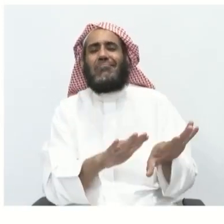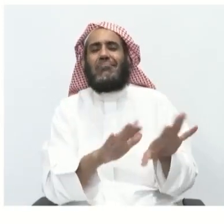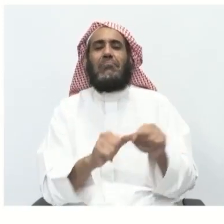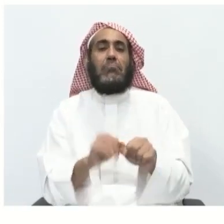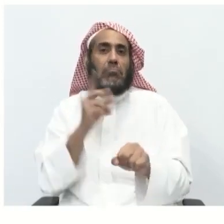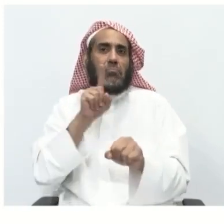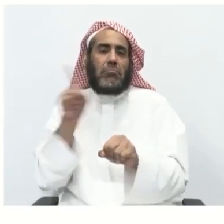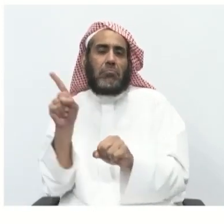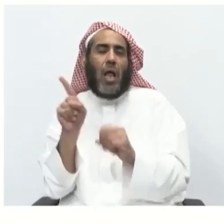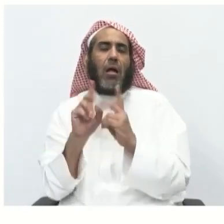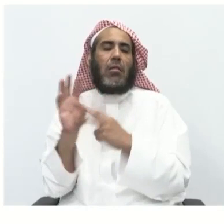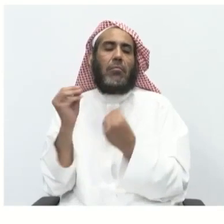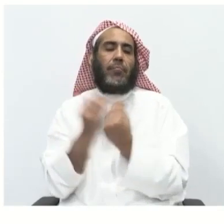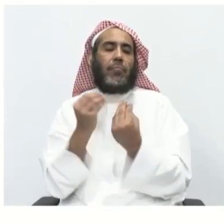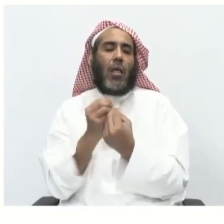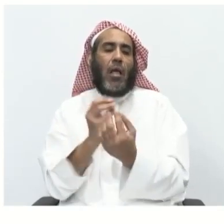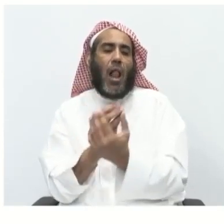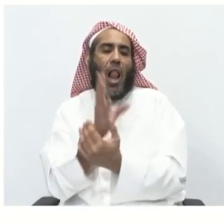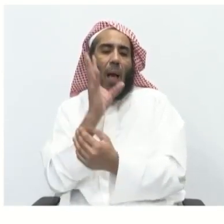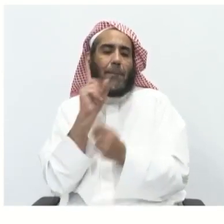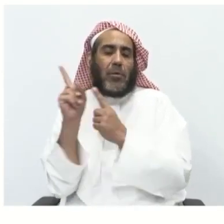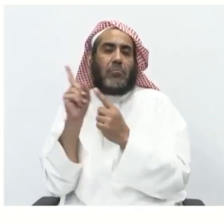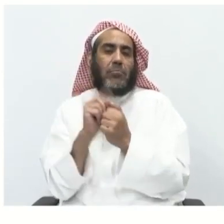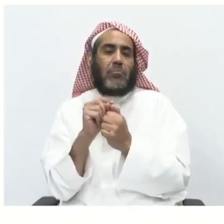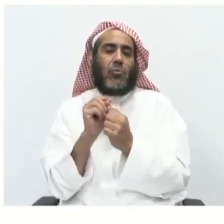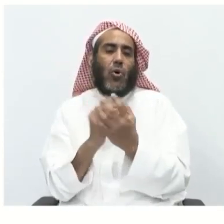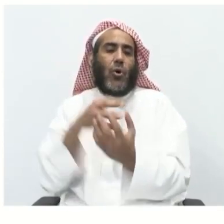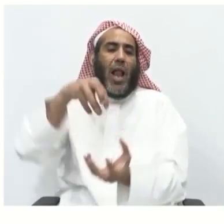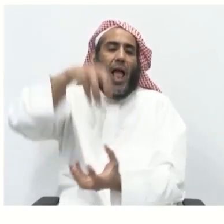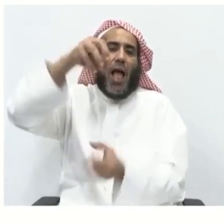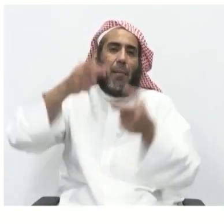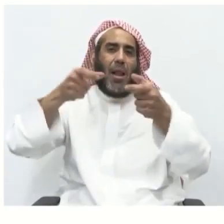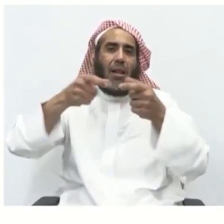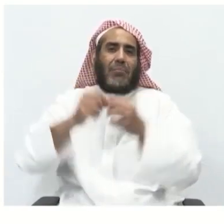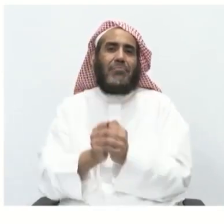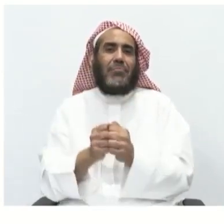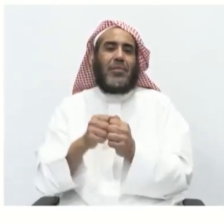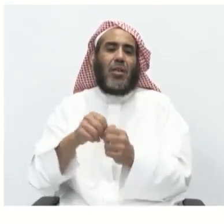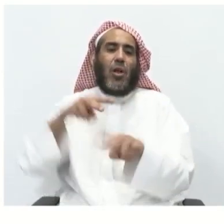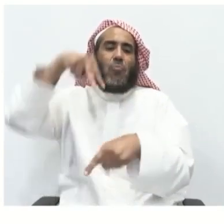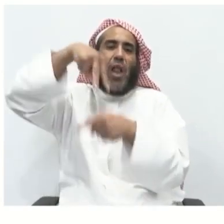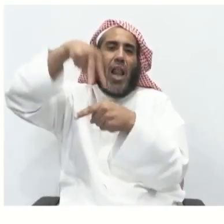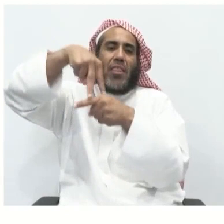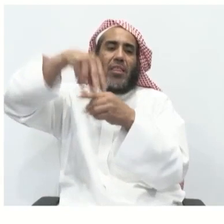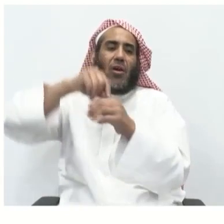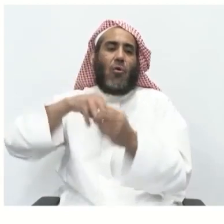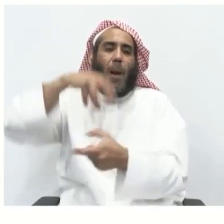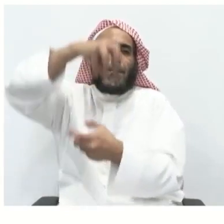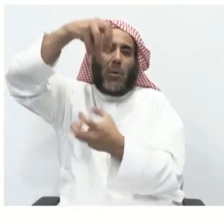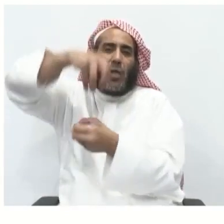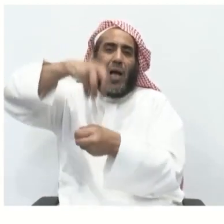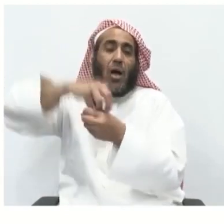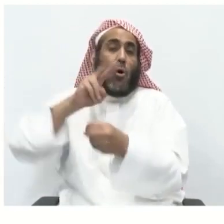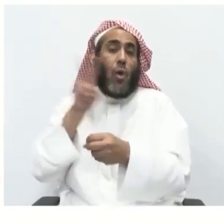لاحظ معي هذا هو لهب بنزل هون الحامل هنا المثلث هنا البوتقه